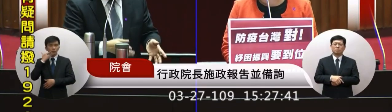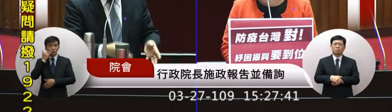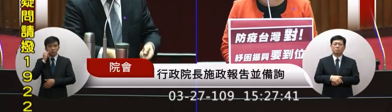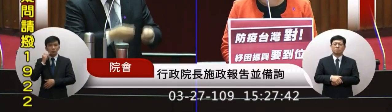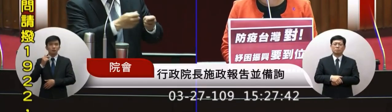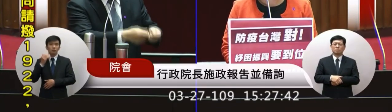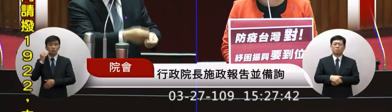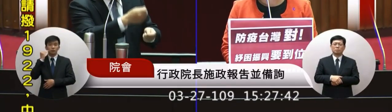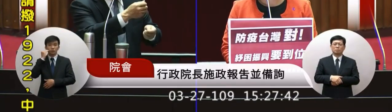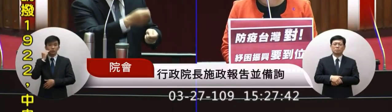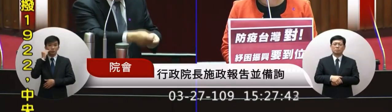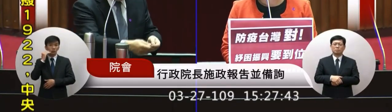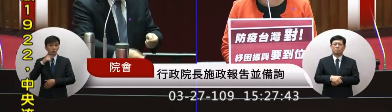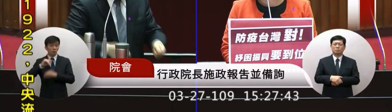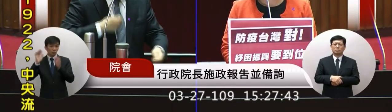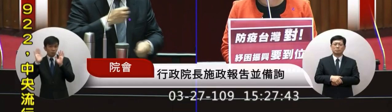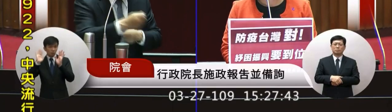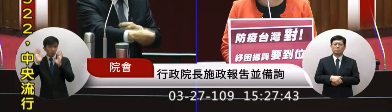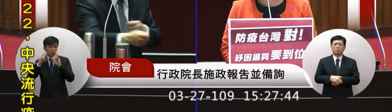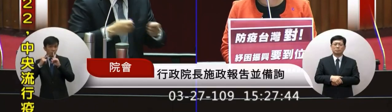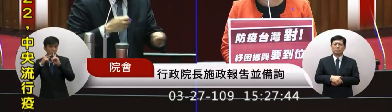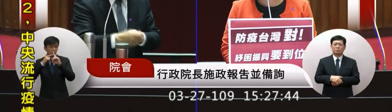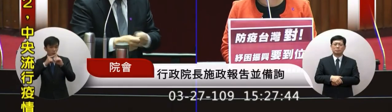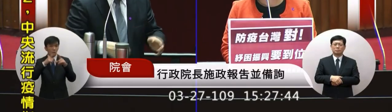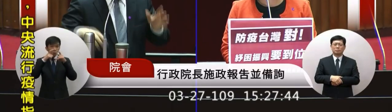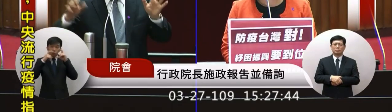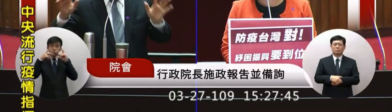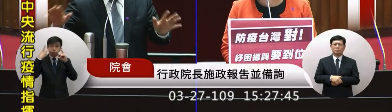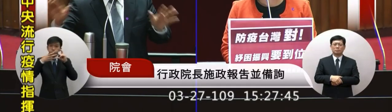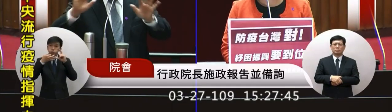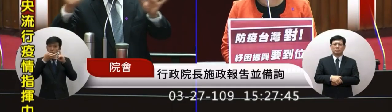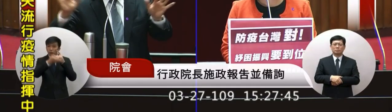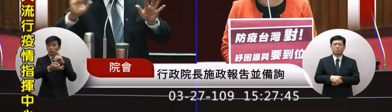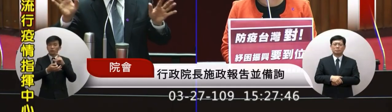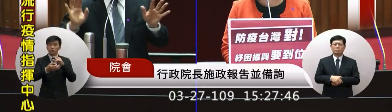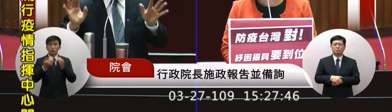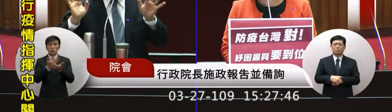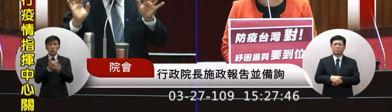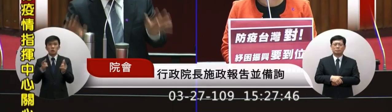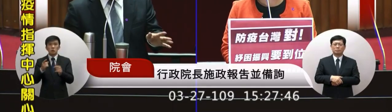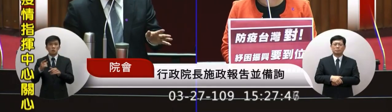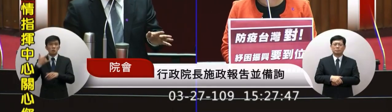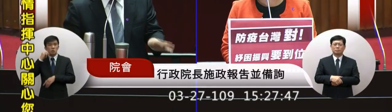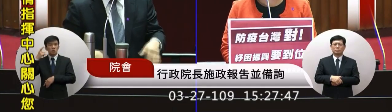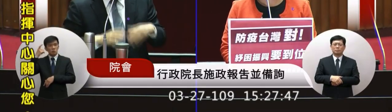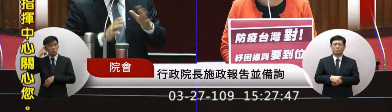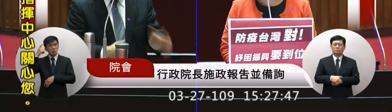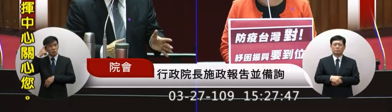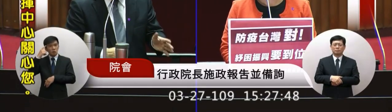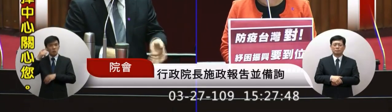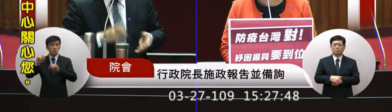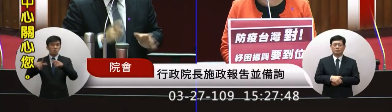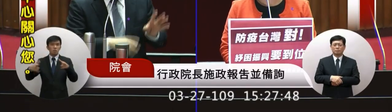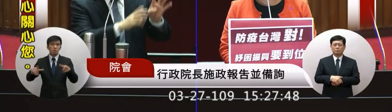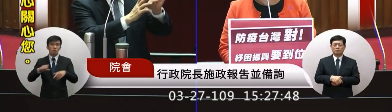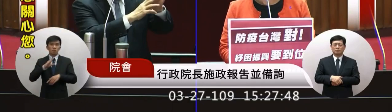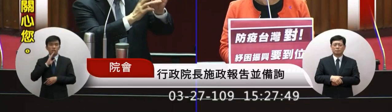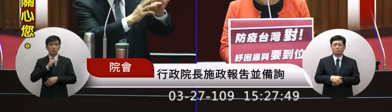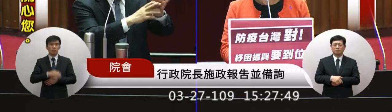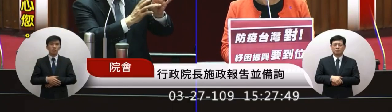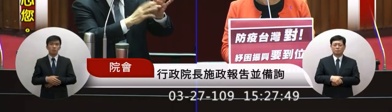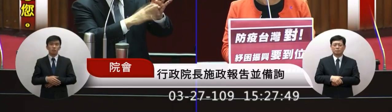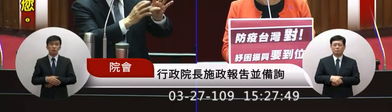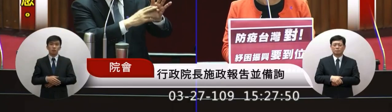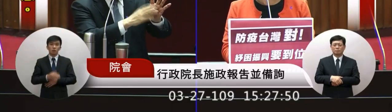囡仔你要过来口罩，要个户籍啥物，有诶，得个欢迎也不一啊。所以进难对于